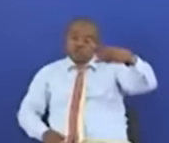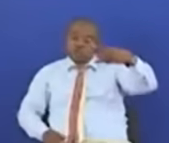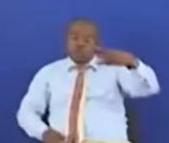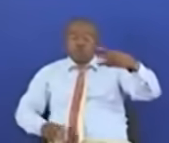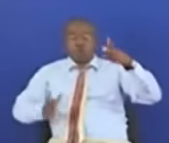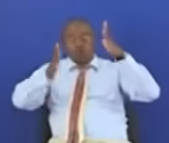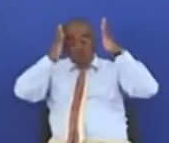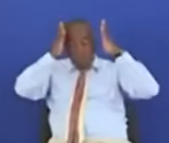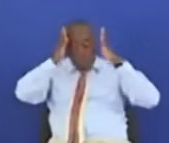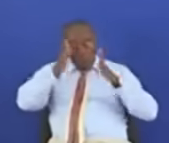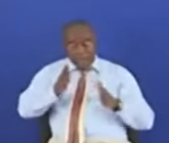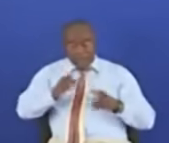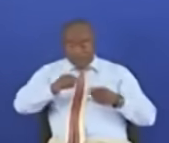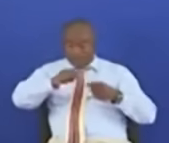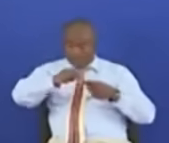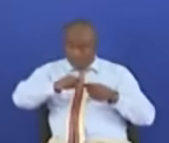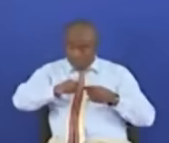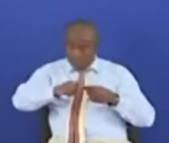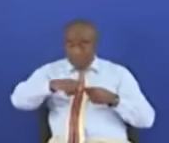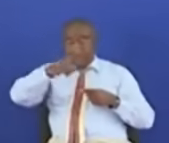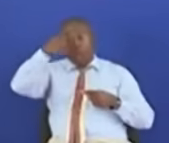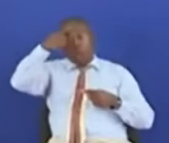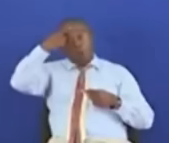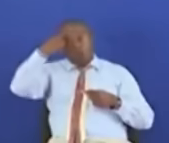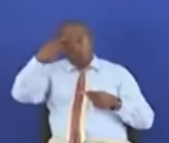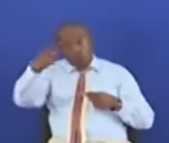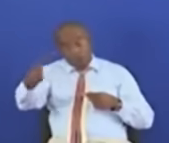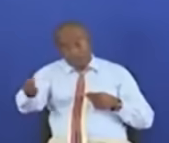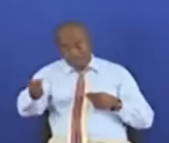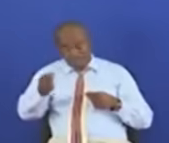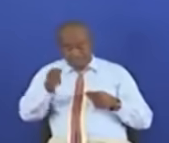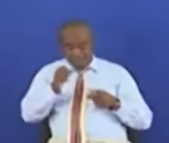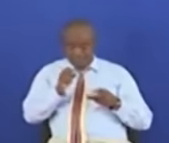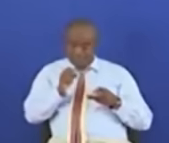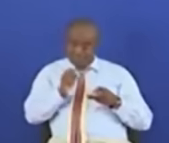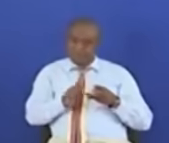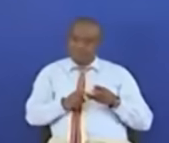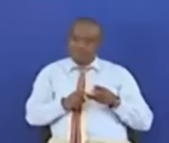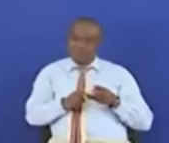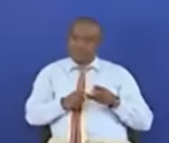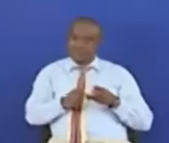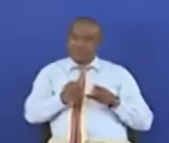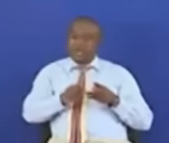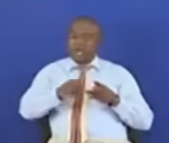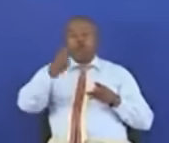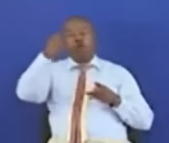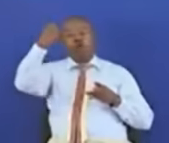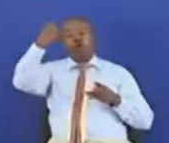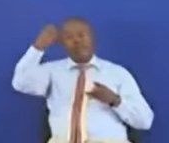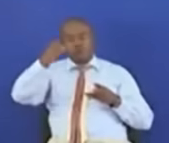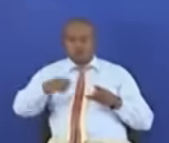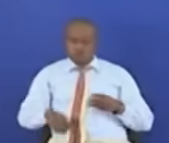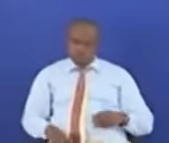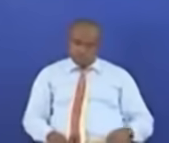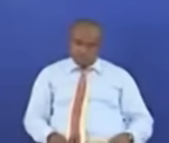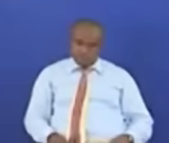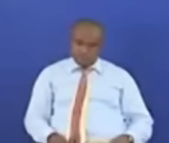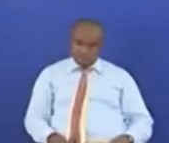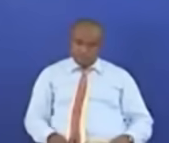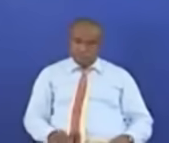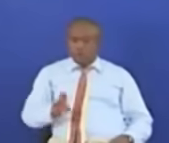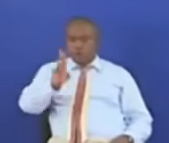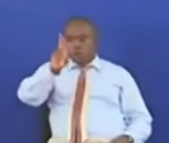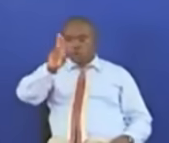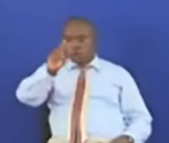ibara ya 12, unayaona katika ibara ya 18, ibara ya 1B inapomhusu mkurugenzi wa uchaguzi, awe ni